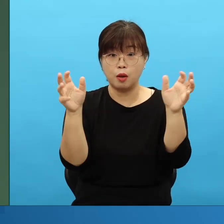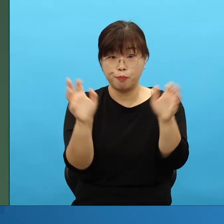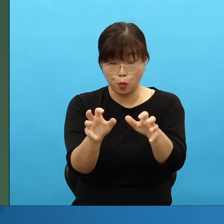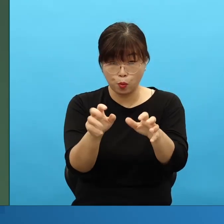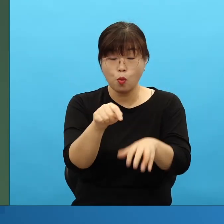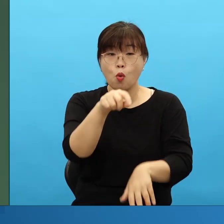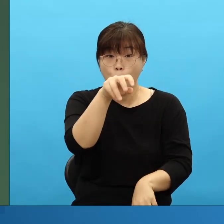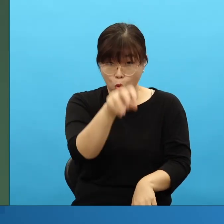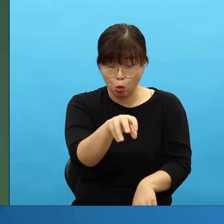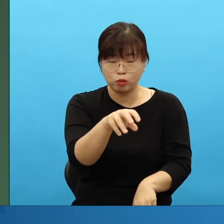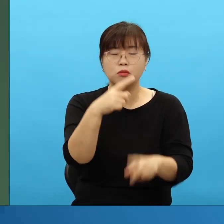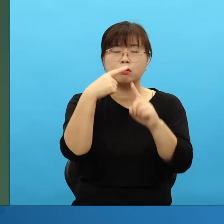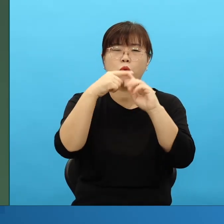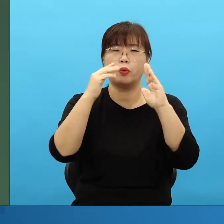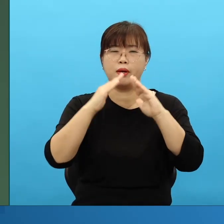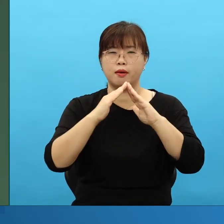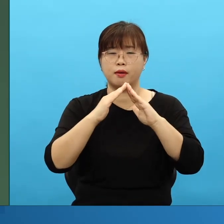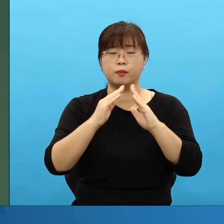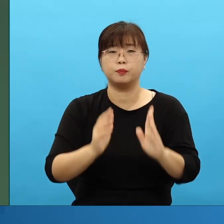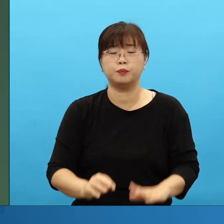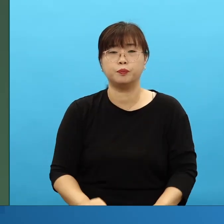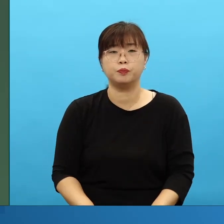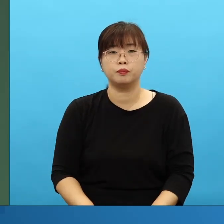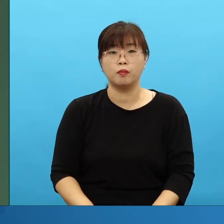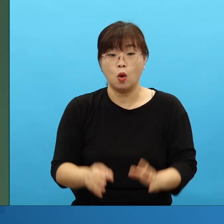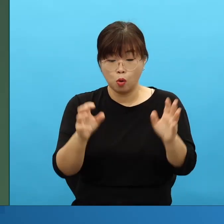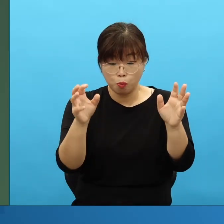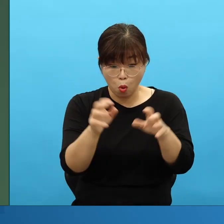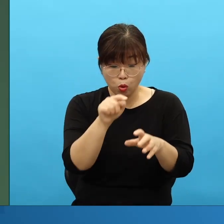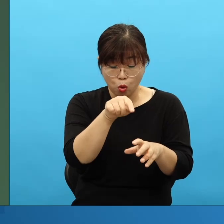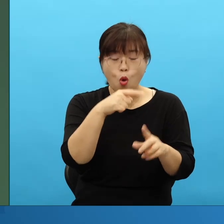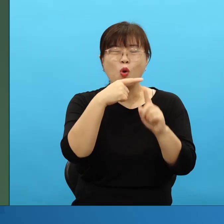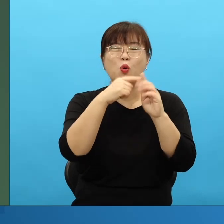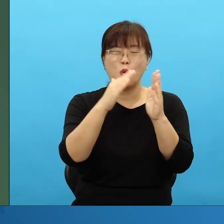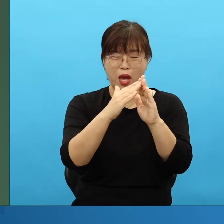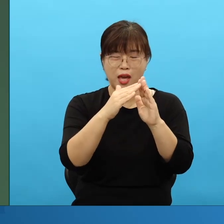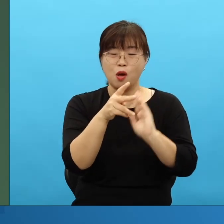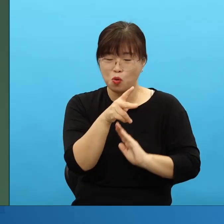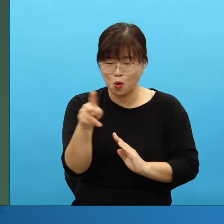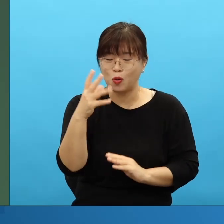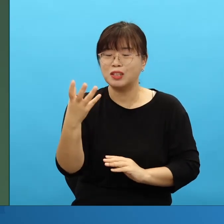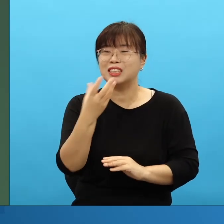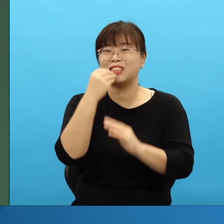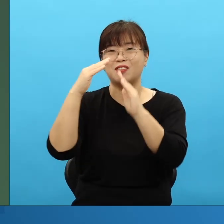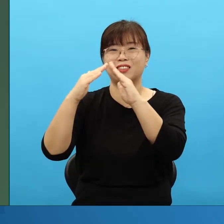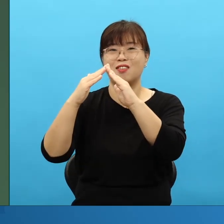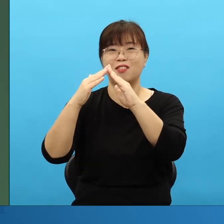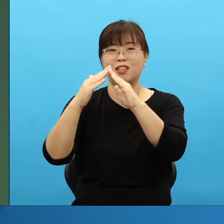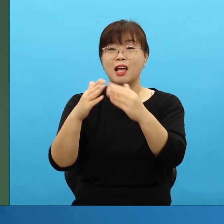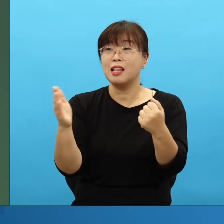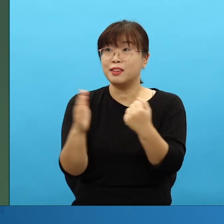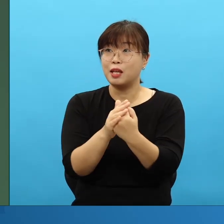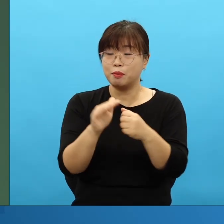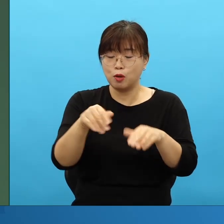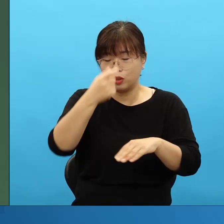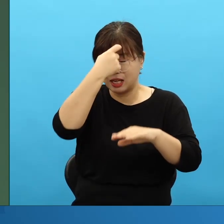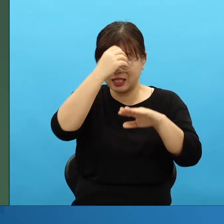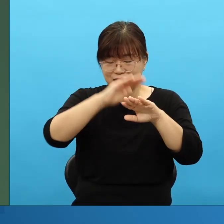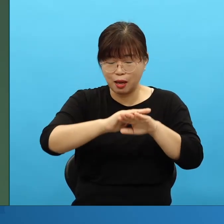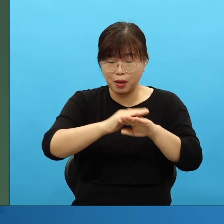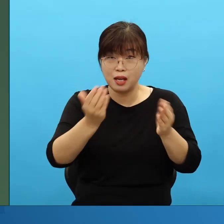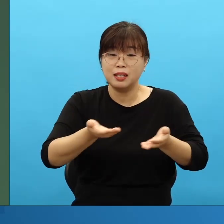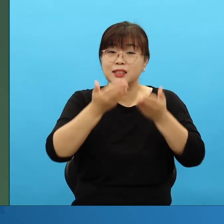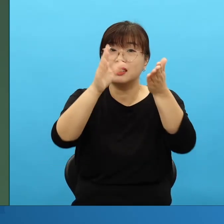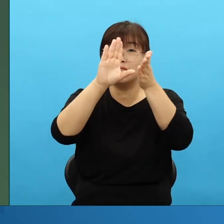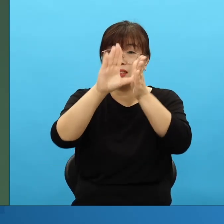모이는 교회도 성전이기 때문에요. 예배할 때 보좌의 능력이 임하는 겁니다. The gathering church is also a